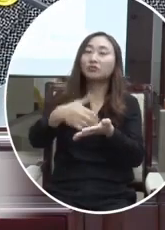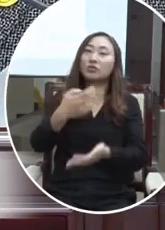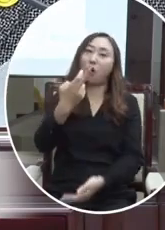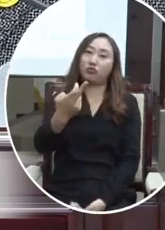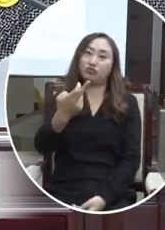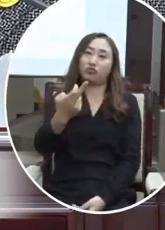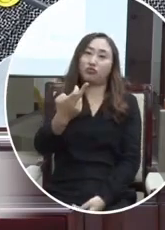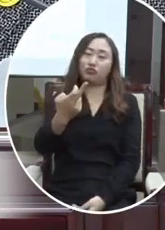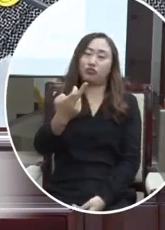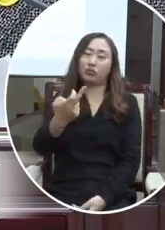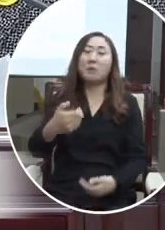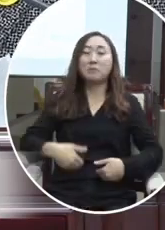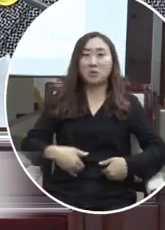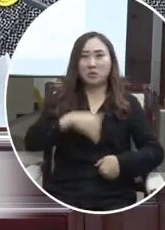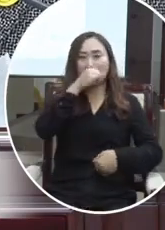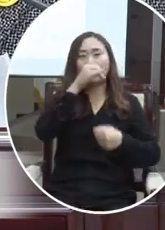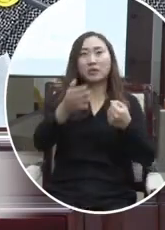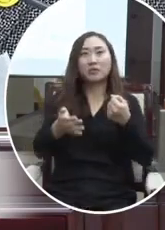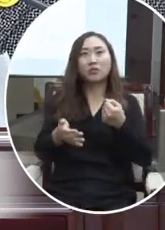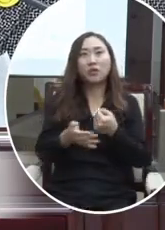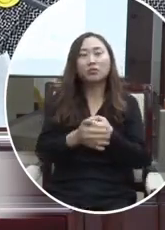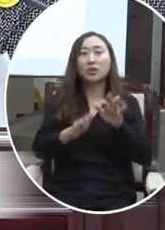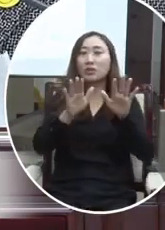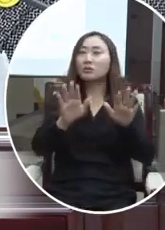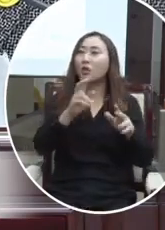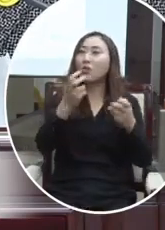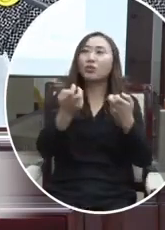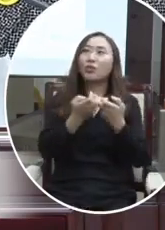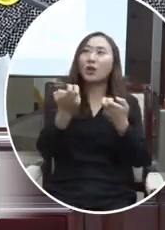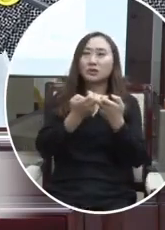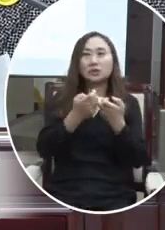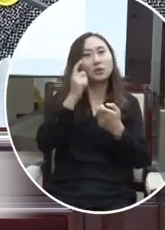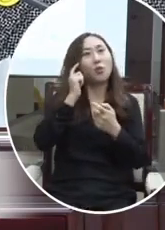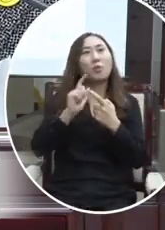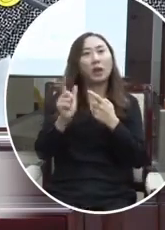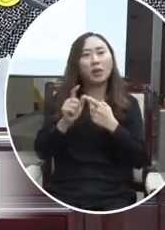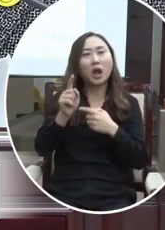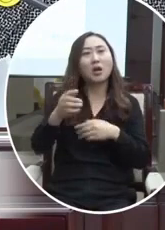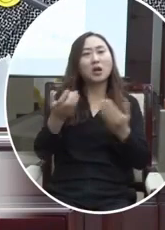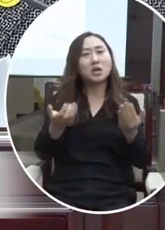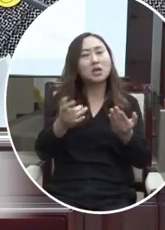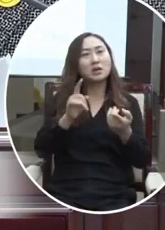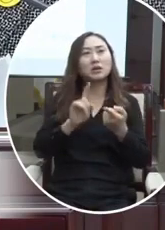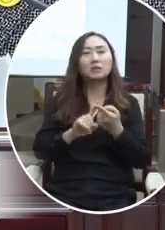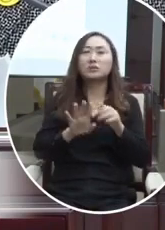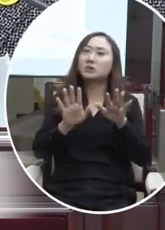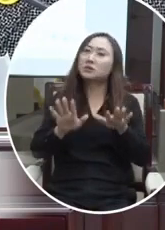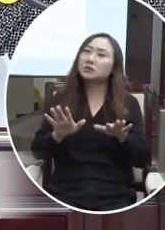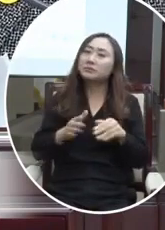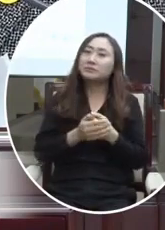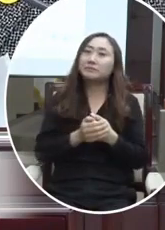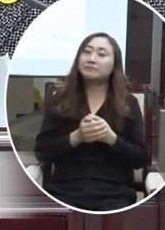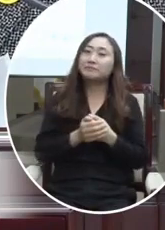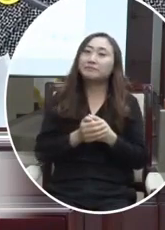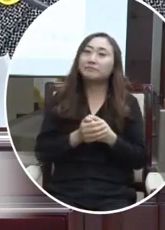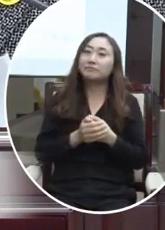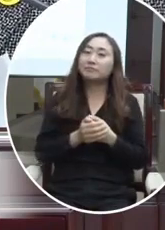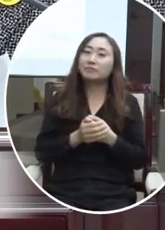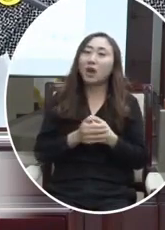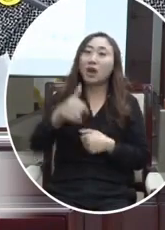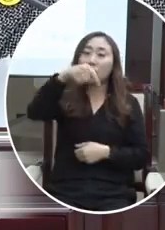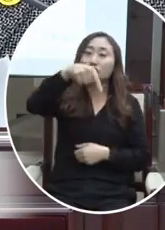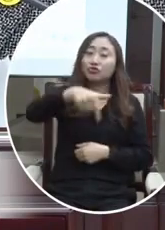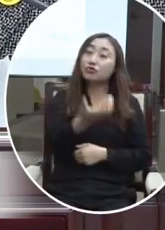결국은 좀 업무가 이제 앞으로 좀더 이제, 왜냐면 자원순환과 업무를 이쪽으로 좀 옮기기, 그거 외에는 아직은 좀,